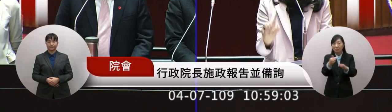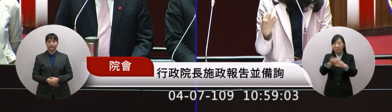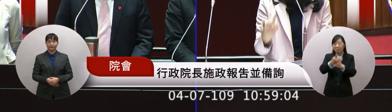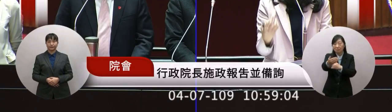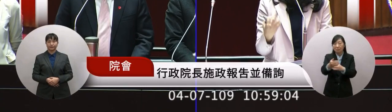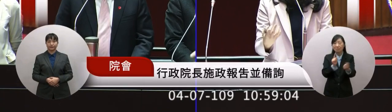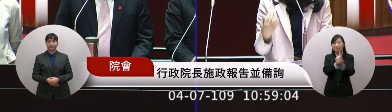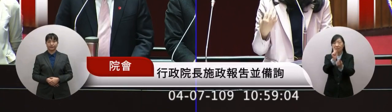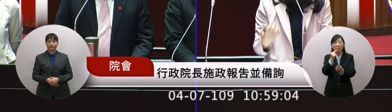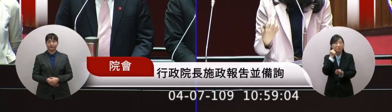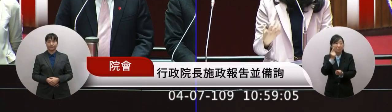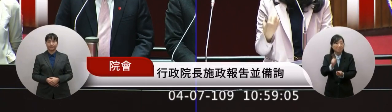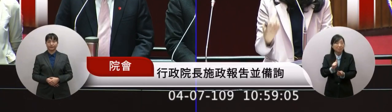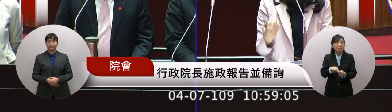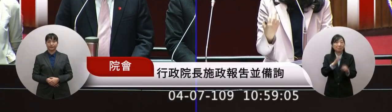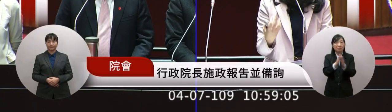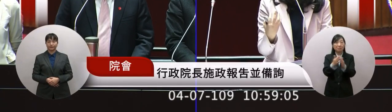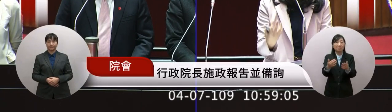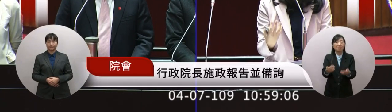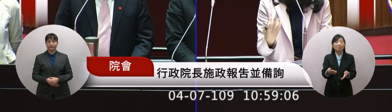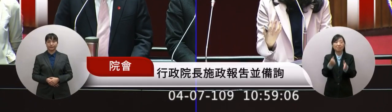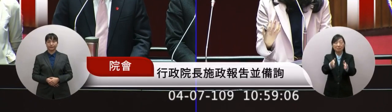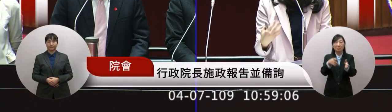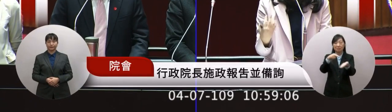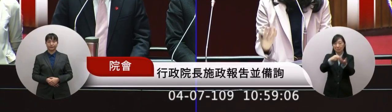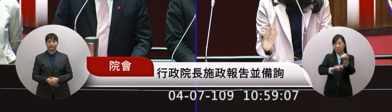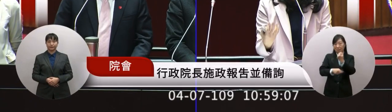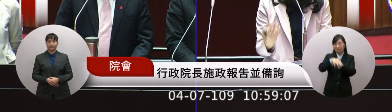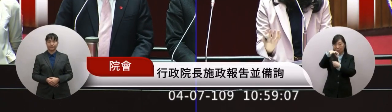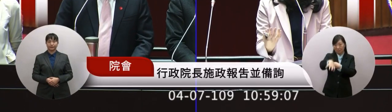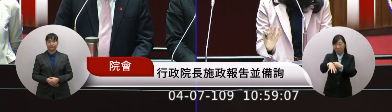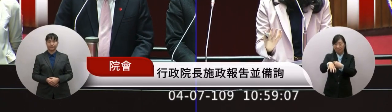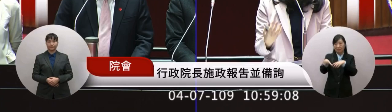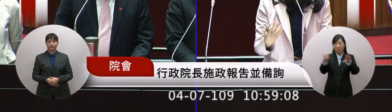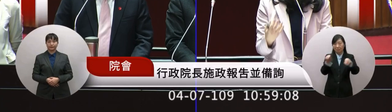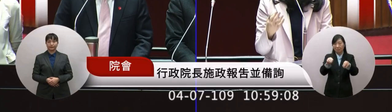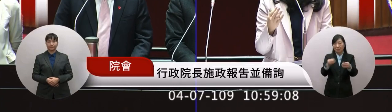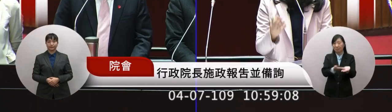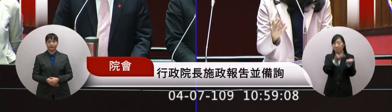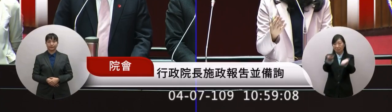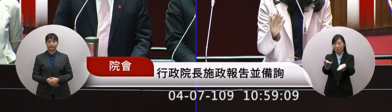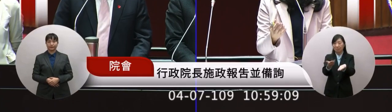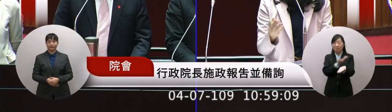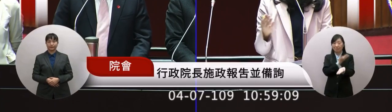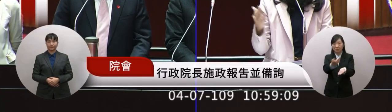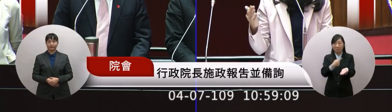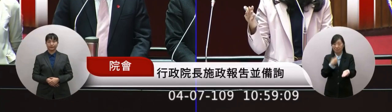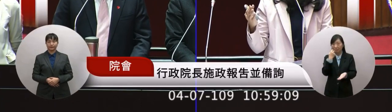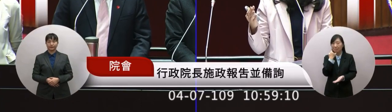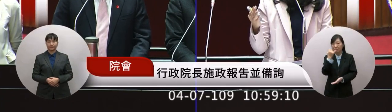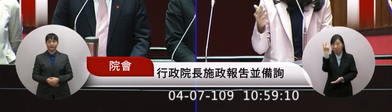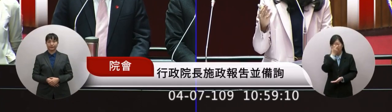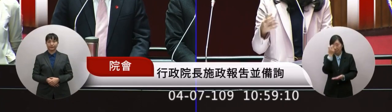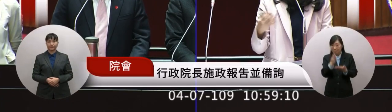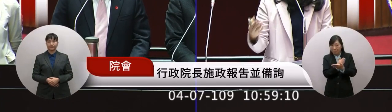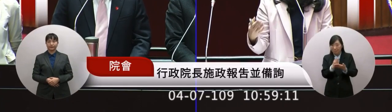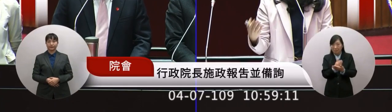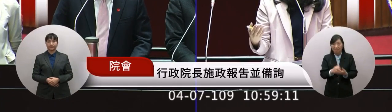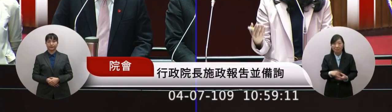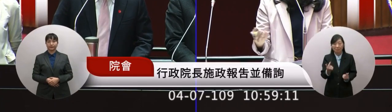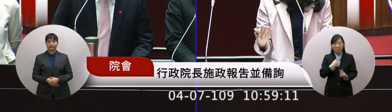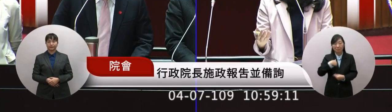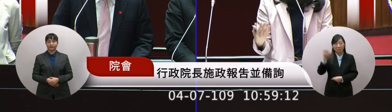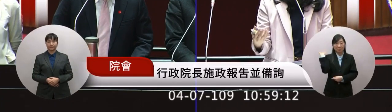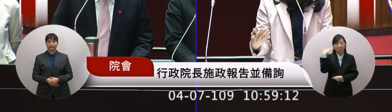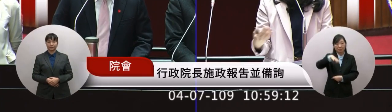难之处，我们先来对立法院，我们先有一些资讯可以去做盘点跟评估，因为我们看到有一些这个我们先前已经